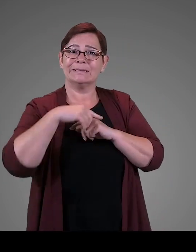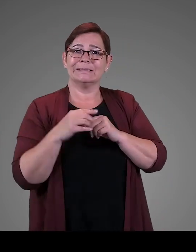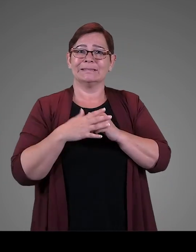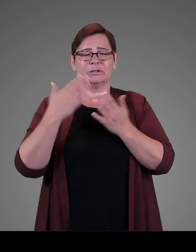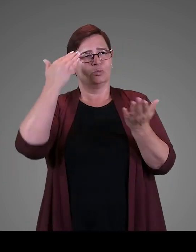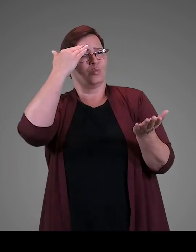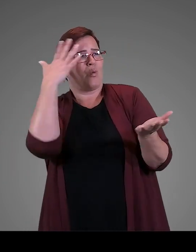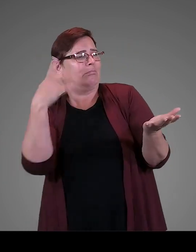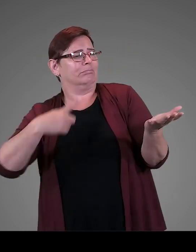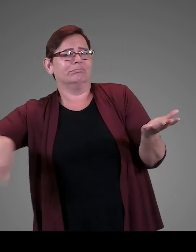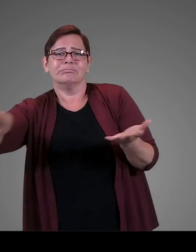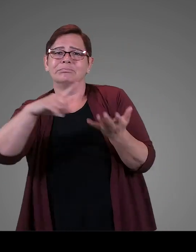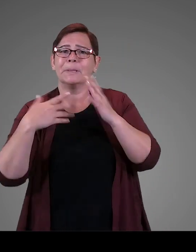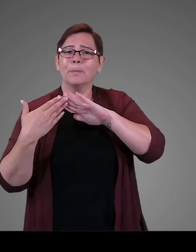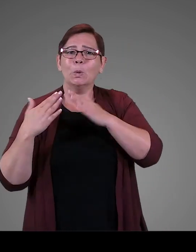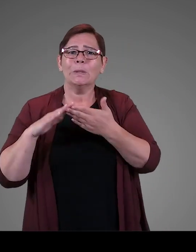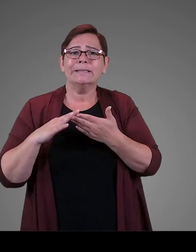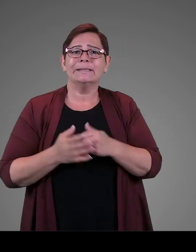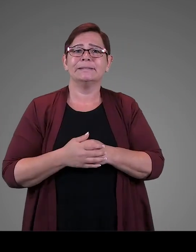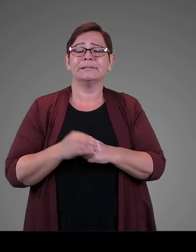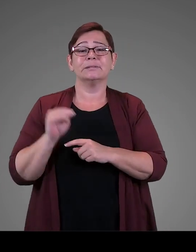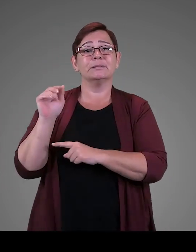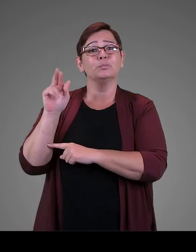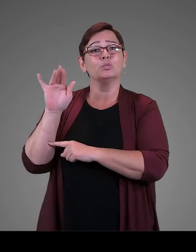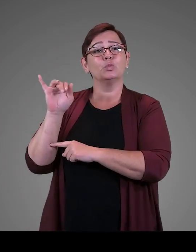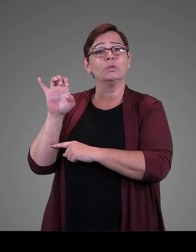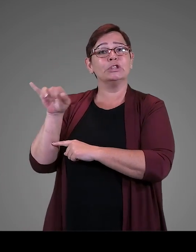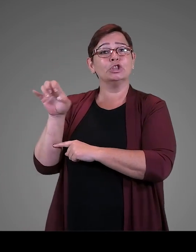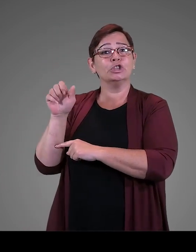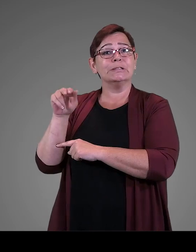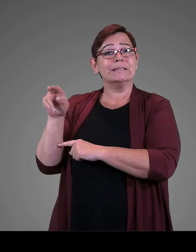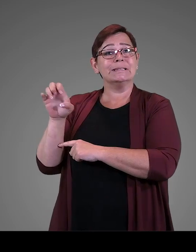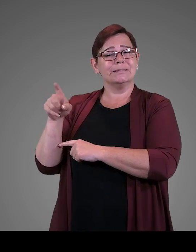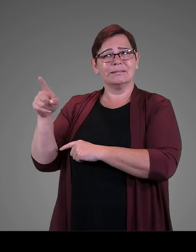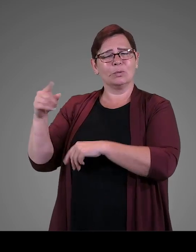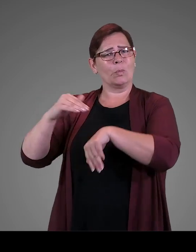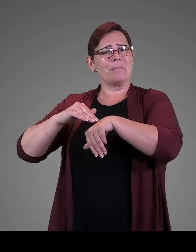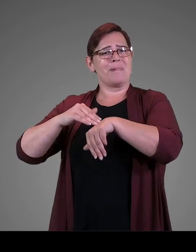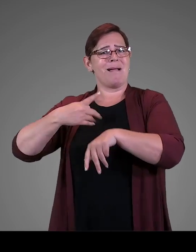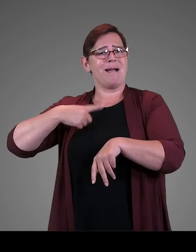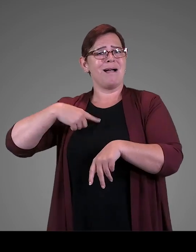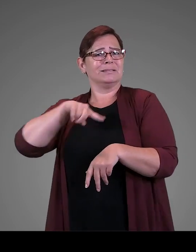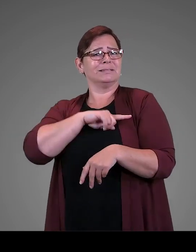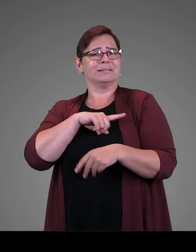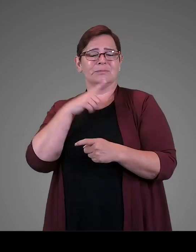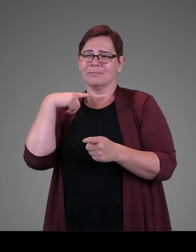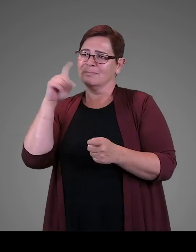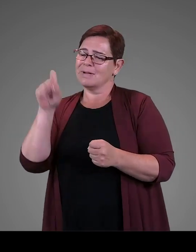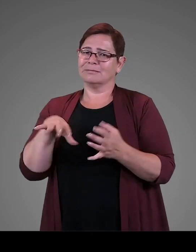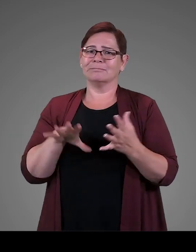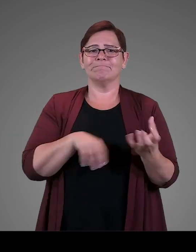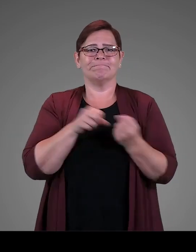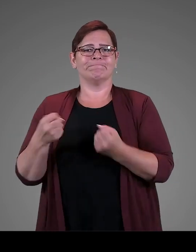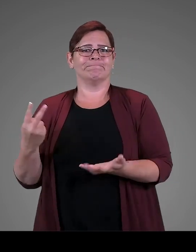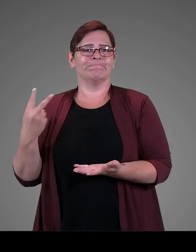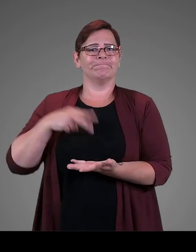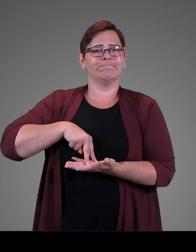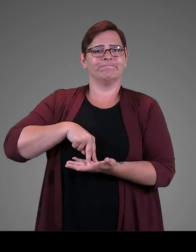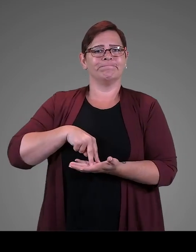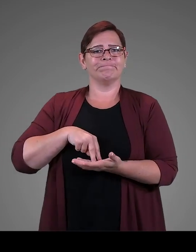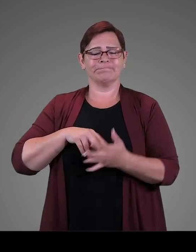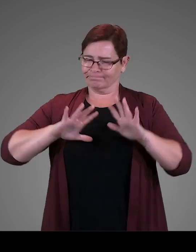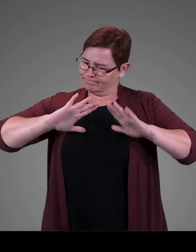puis savoir vraiment c'est qui notre communauté. Et à Marie-Jeanne, qui nous a rappelé qu'il faut comme prendre une prise de